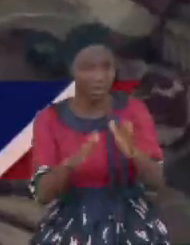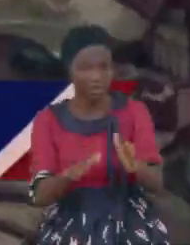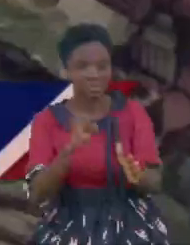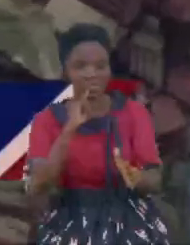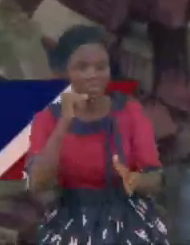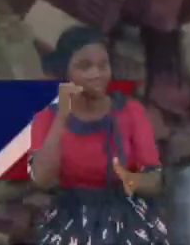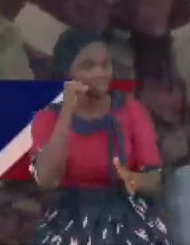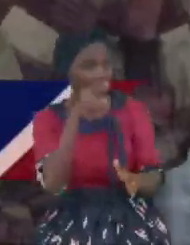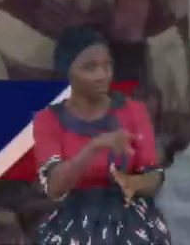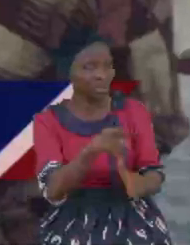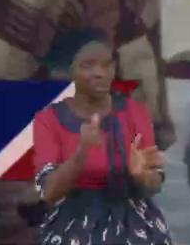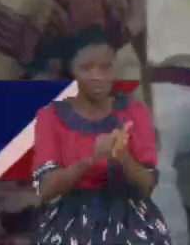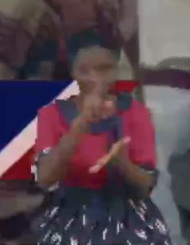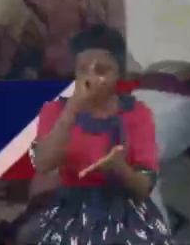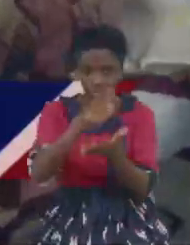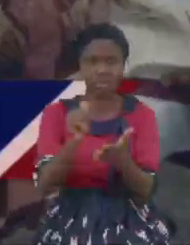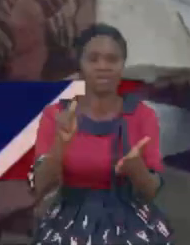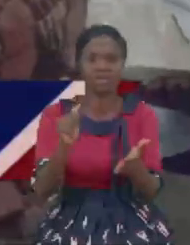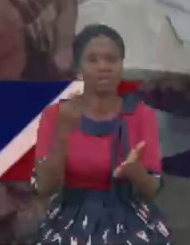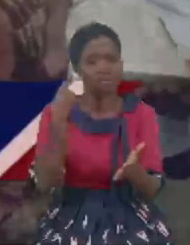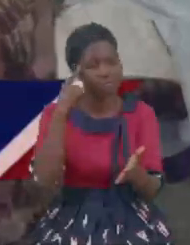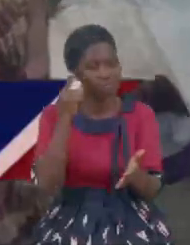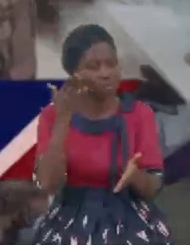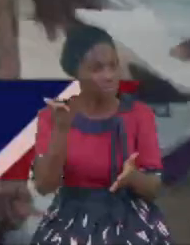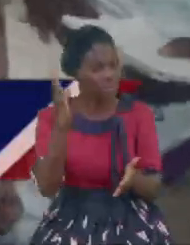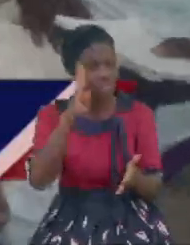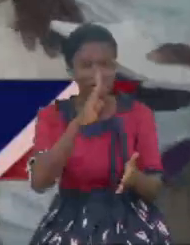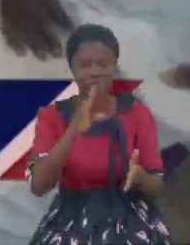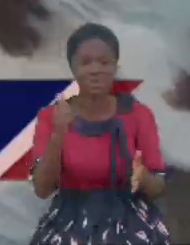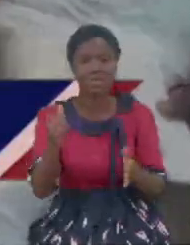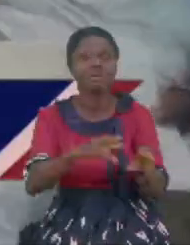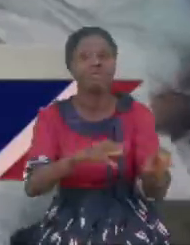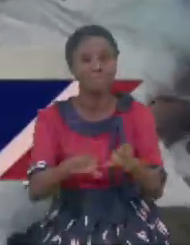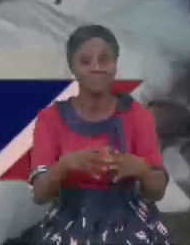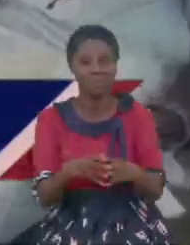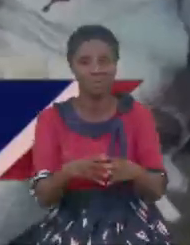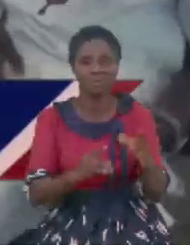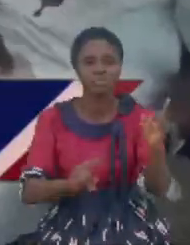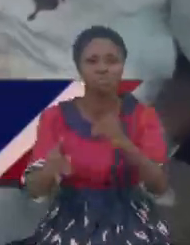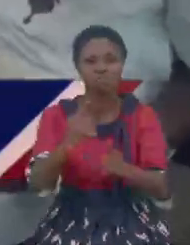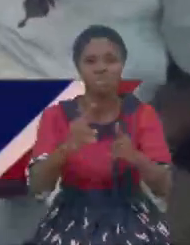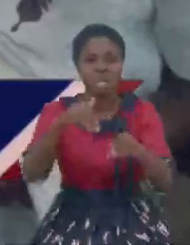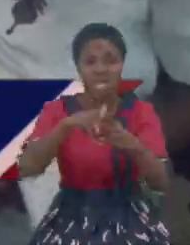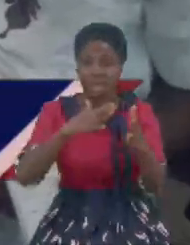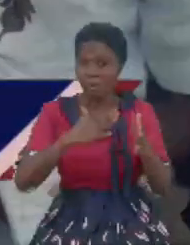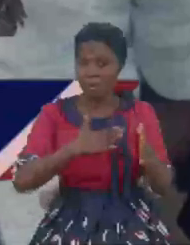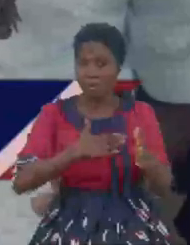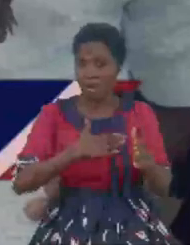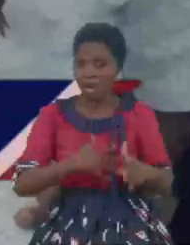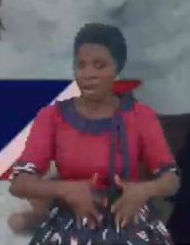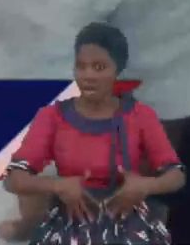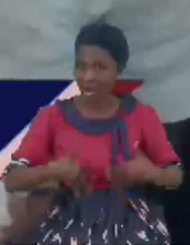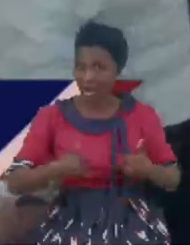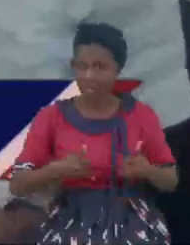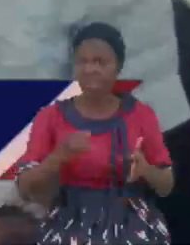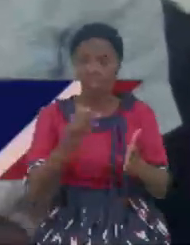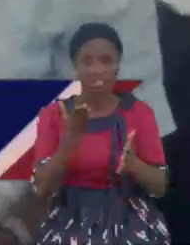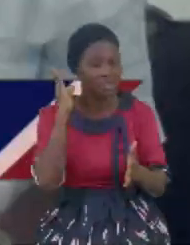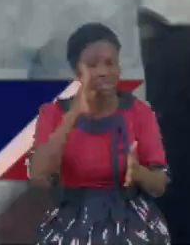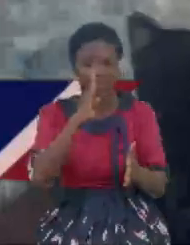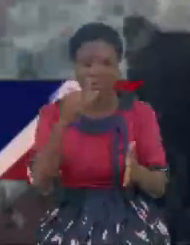qui a cru. Parce que les choses qui lui ont été dites de la part du Seigneur auront leur accomplissement. Dans ma vie, il y aura